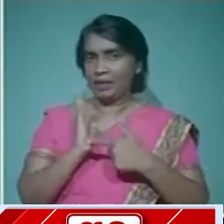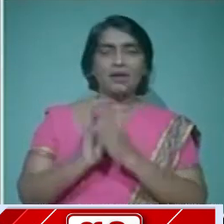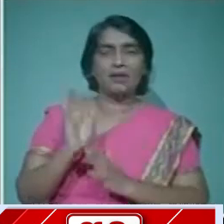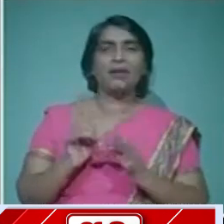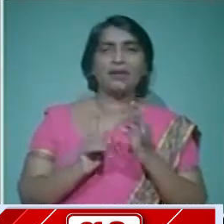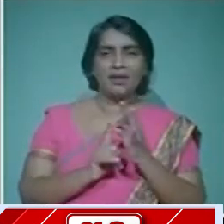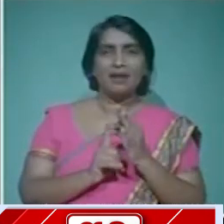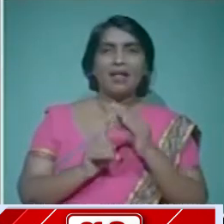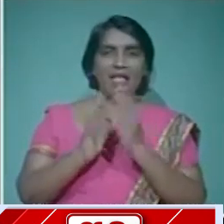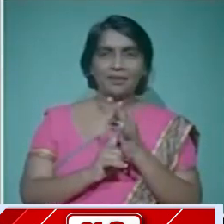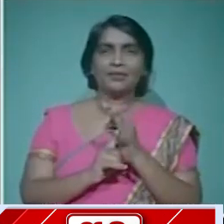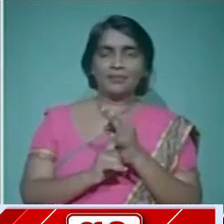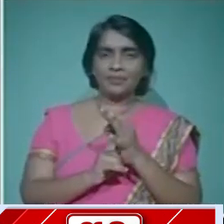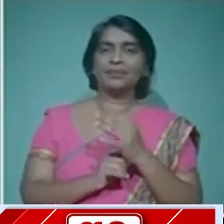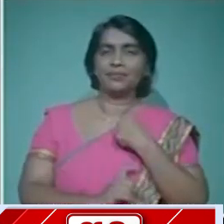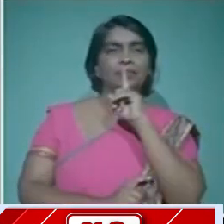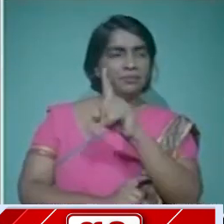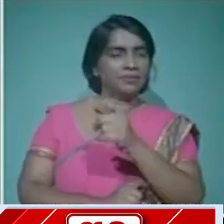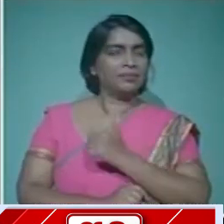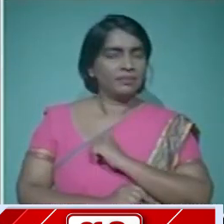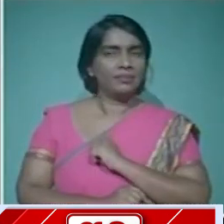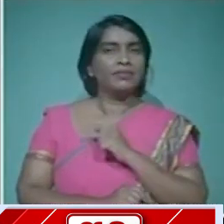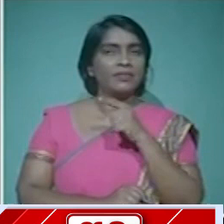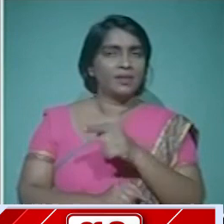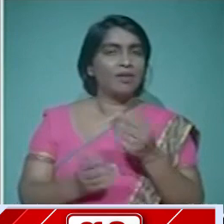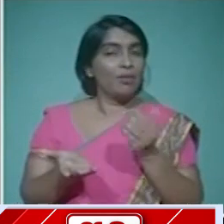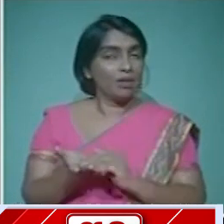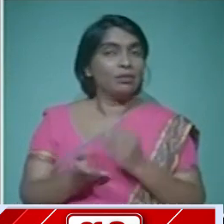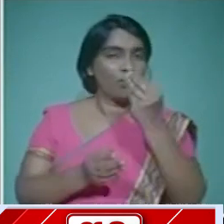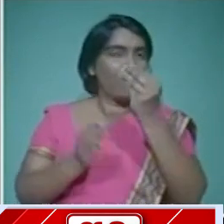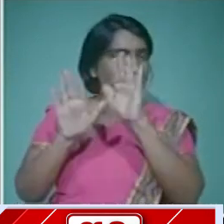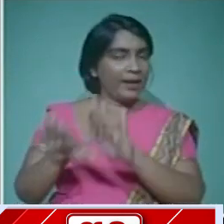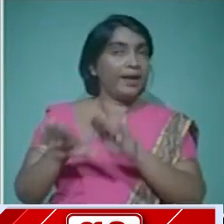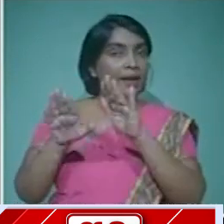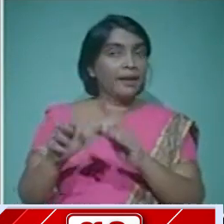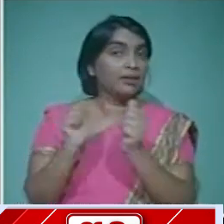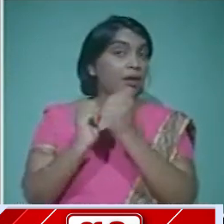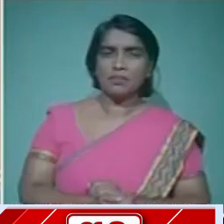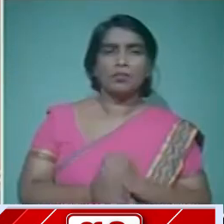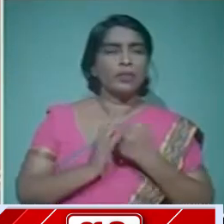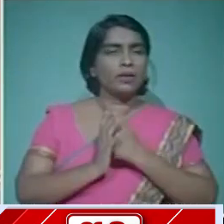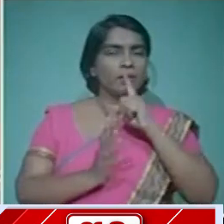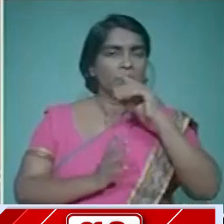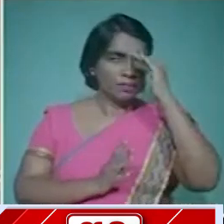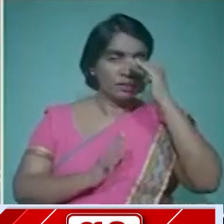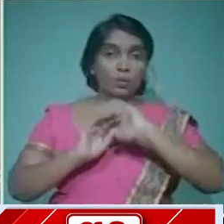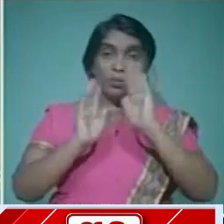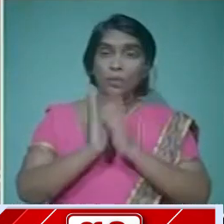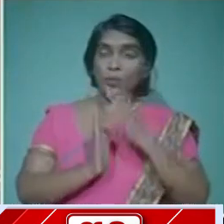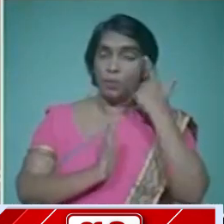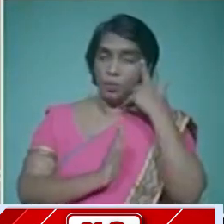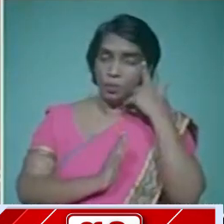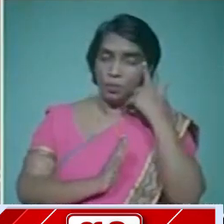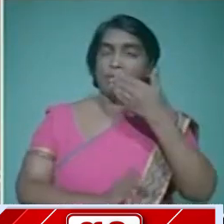ලාබාල නැවතිතුමාට මම කියන්න කැමතියි. එතුමා තව පොඩ්ඩක් කාලයක් ඉඳගෙන මේකේ සම්ප්‍රදාය ඉගෙන ගන්න. සියල්ල දන්න